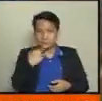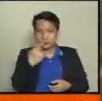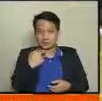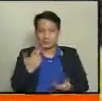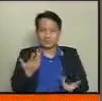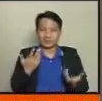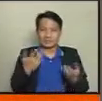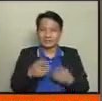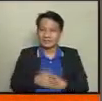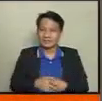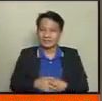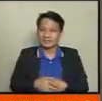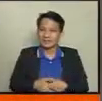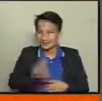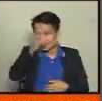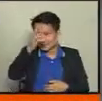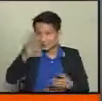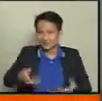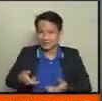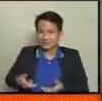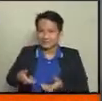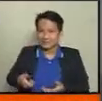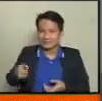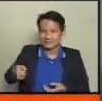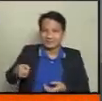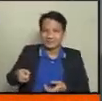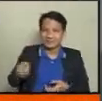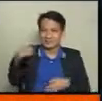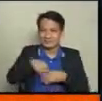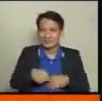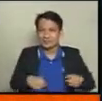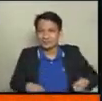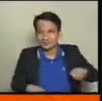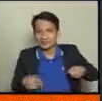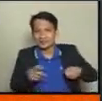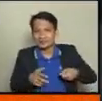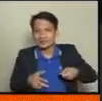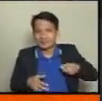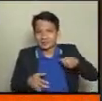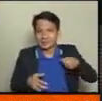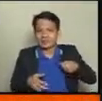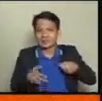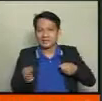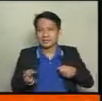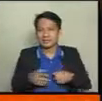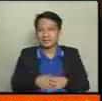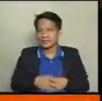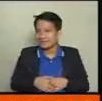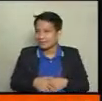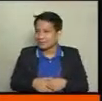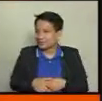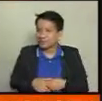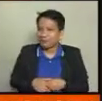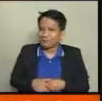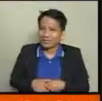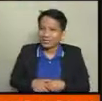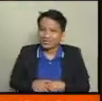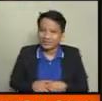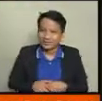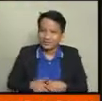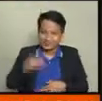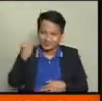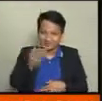natin alam kung manok na pula, pero nakita ko may manok na laman yung kanilang mga bayo. Meron din tayo nakita dito lang sa ating harapan, meron siyang